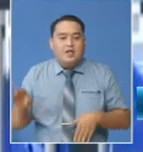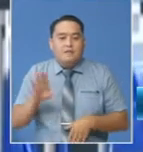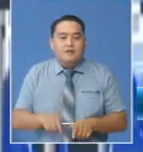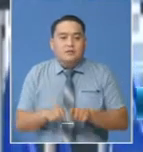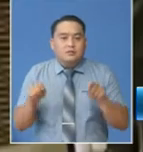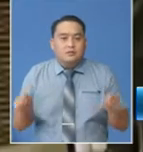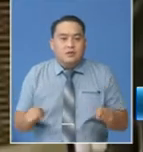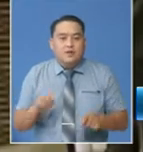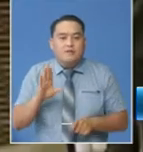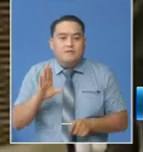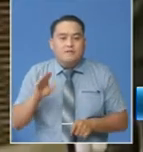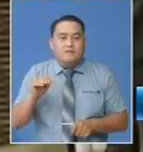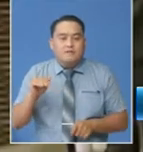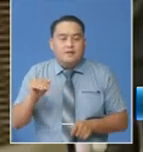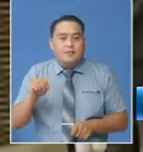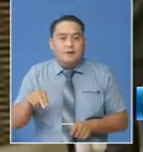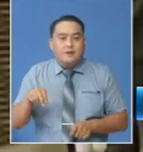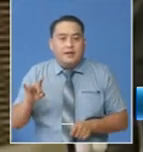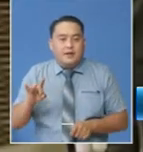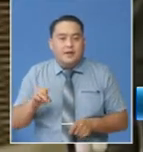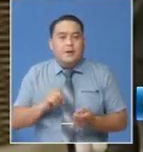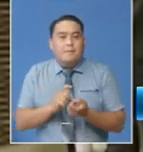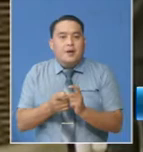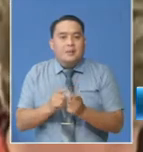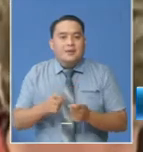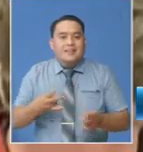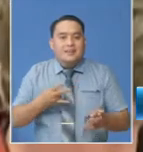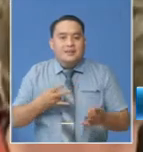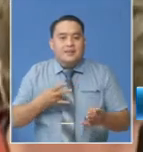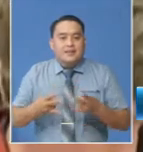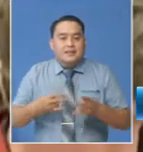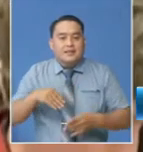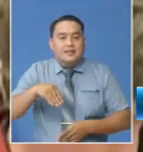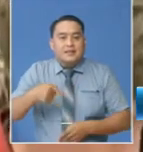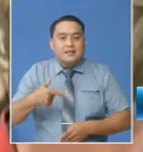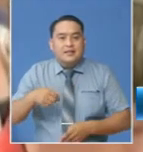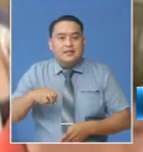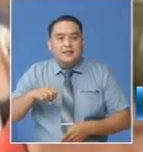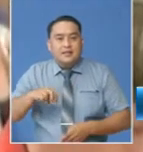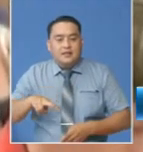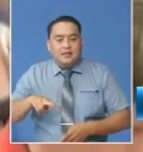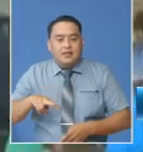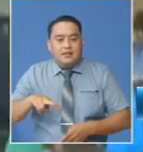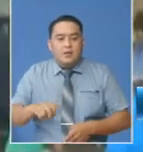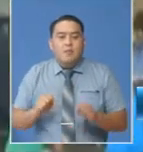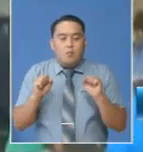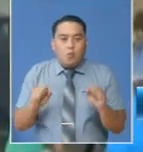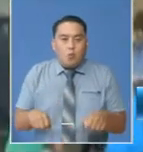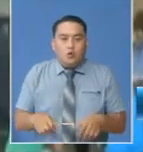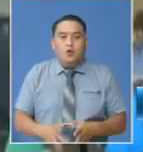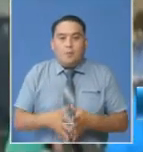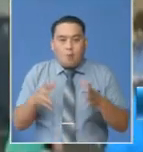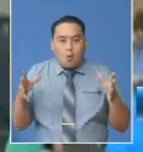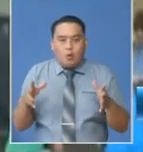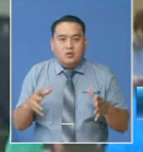создать аналог ФБР для борьбы с ТГИЛ. По его словам, террористы пытаются устраивать атаки по всему континенту, и можно сделать гораздо